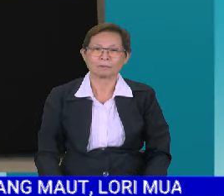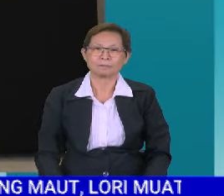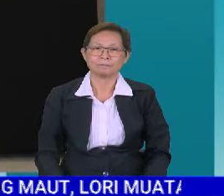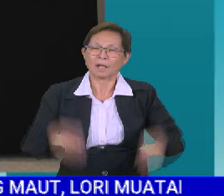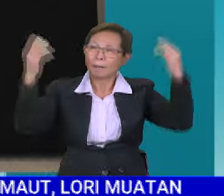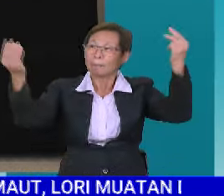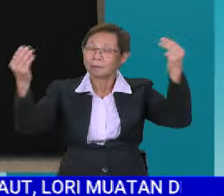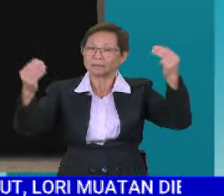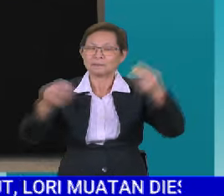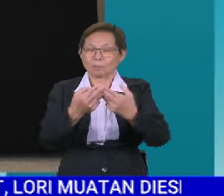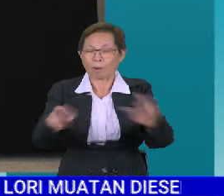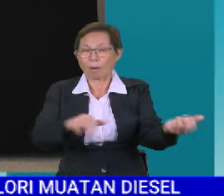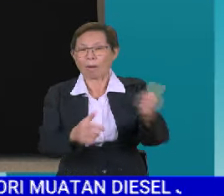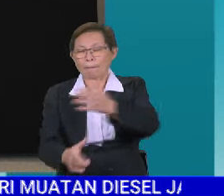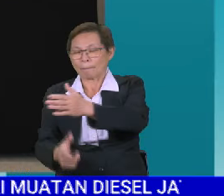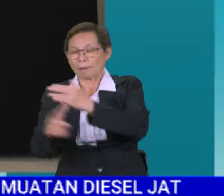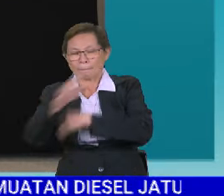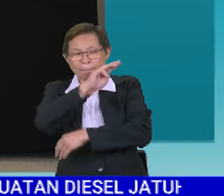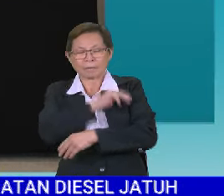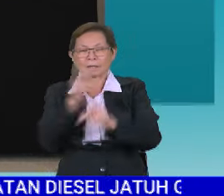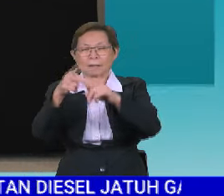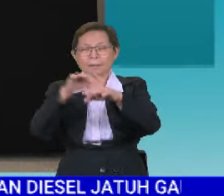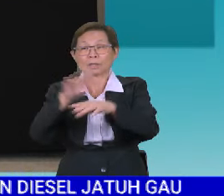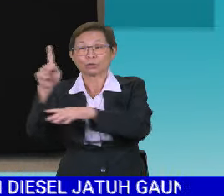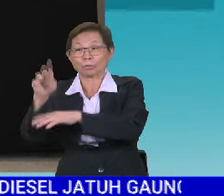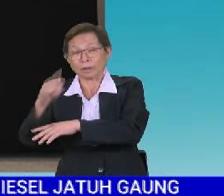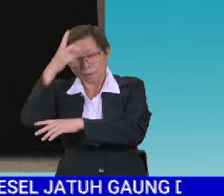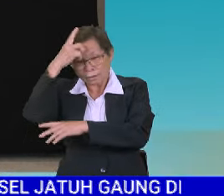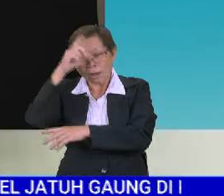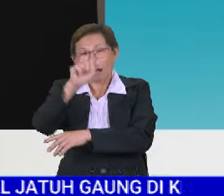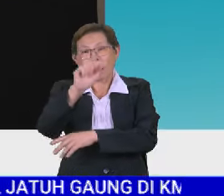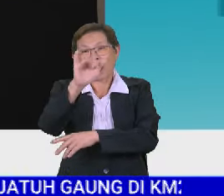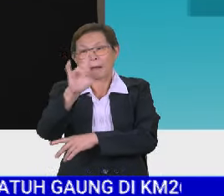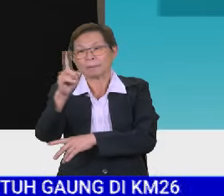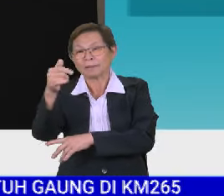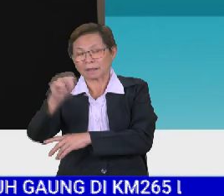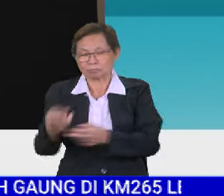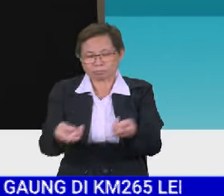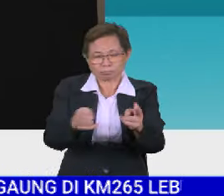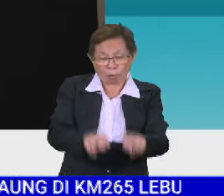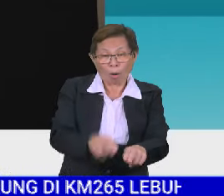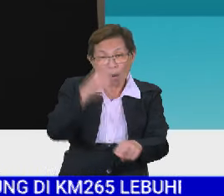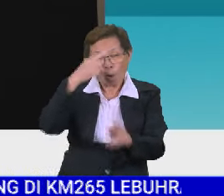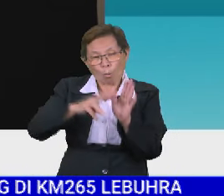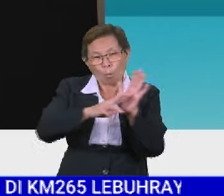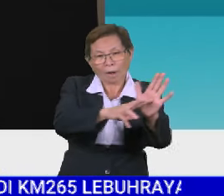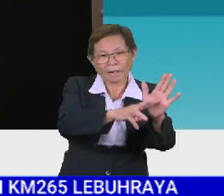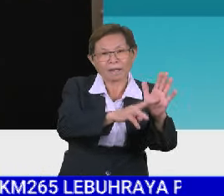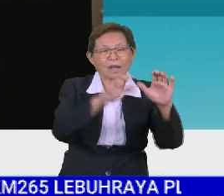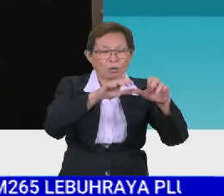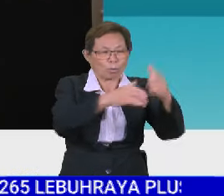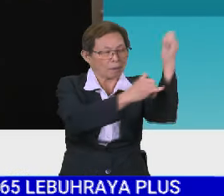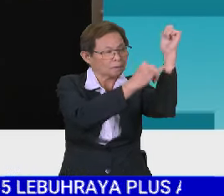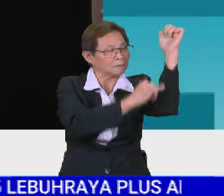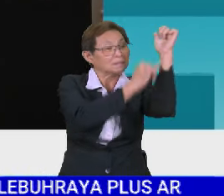majelis disempurnakan oleh pembantu menteri kepada ketua menteri Datu Abidin madingkir menandatangani bagi pihak kumpulan Yayasan